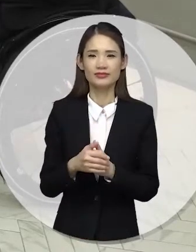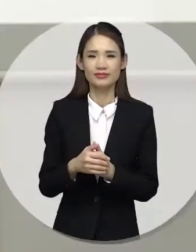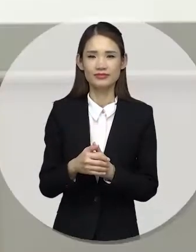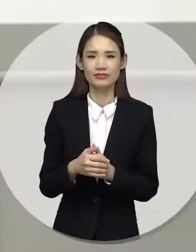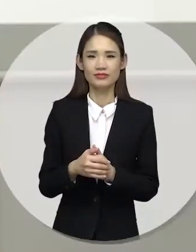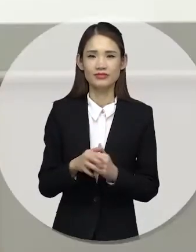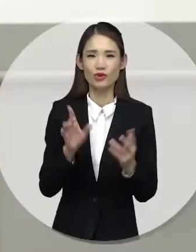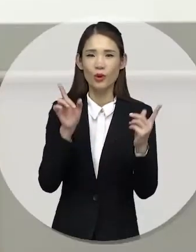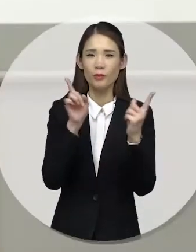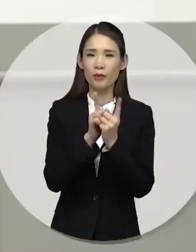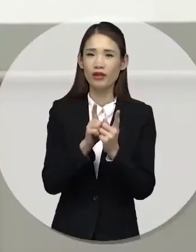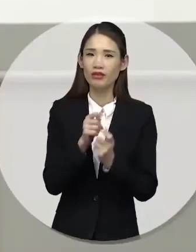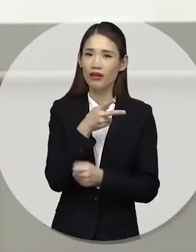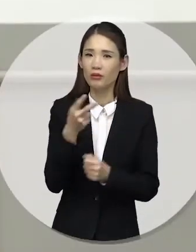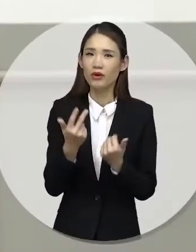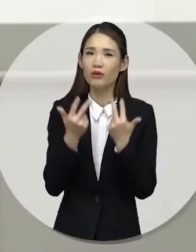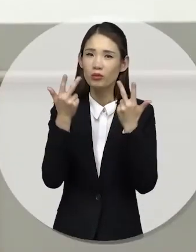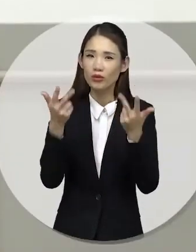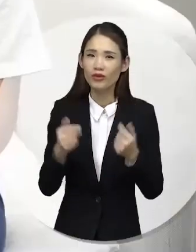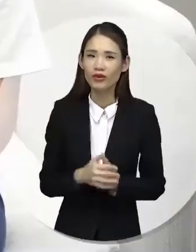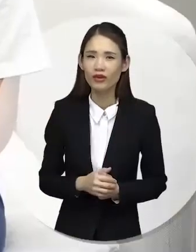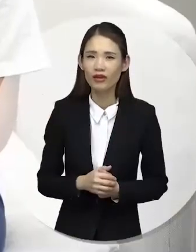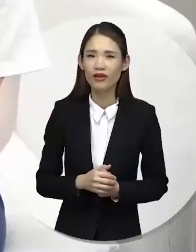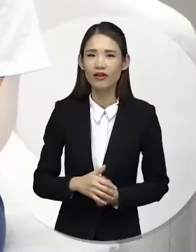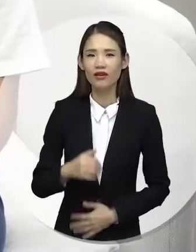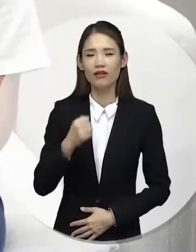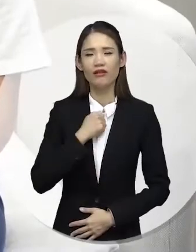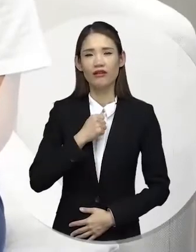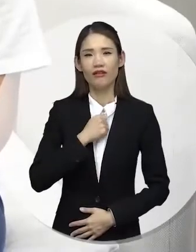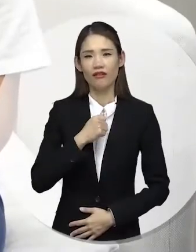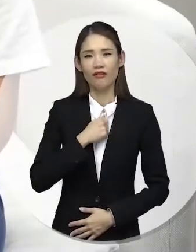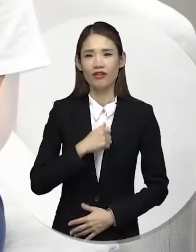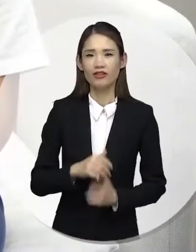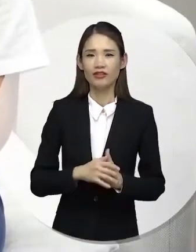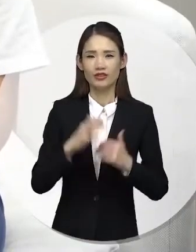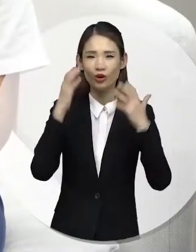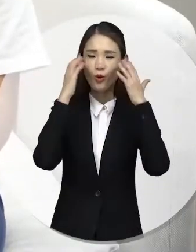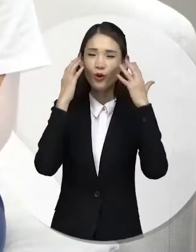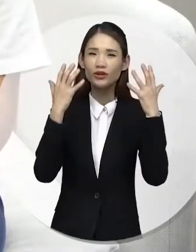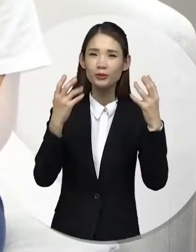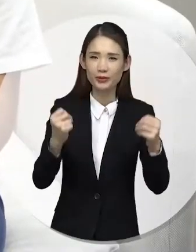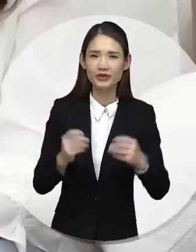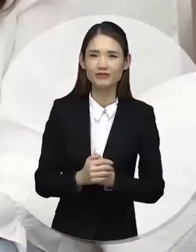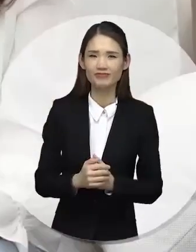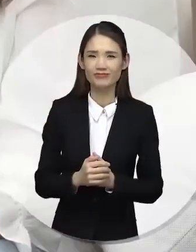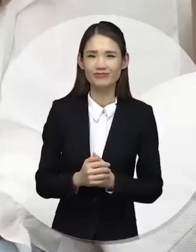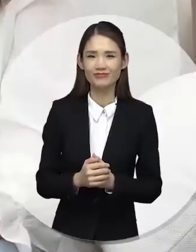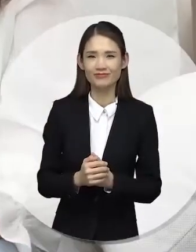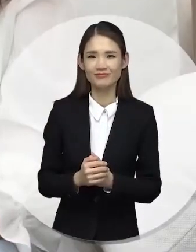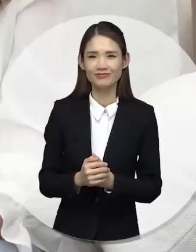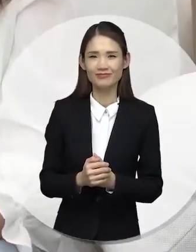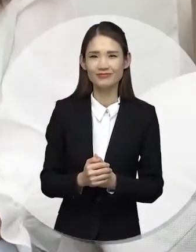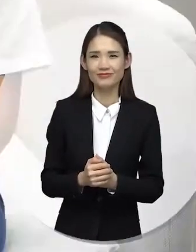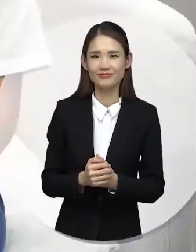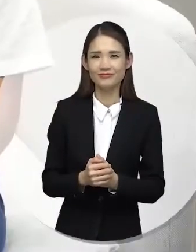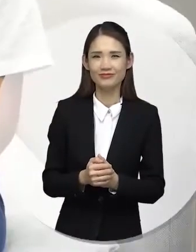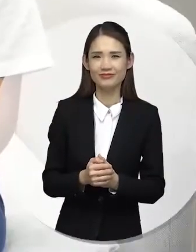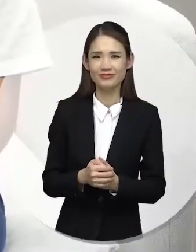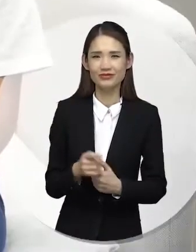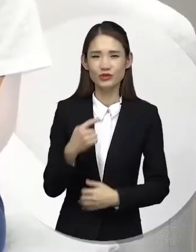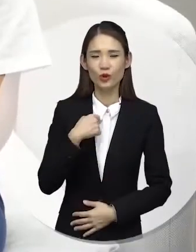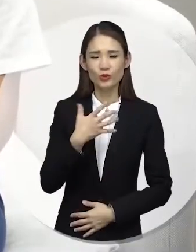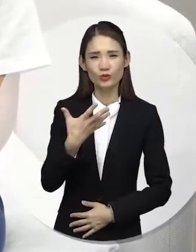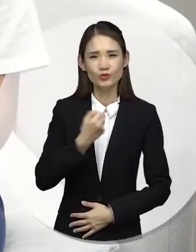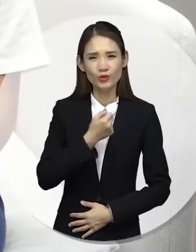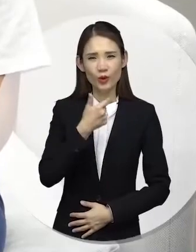있어가지고 만남이 봉사 뭐 이런 건데. 와, 좋은 일 하네. 고생한다. 그래.